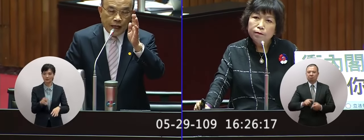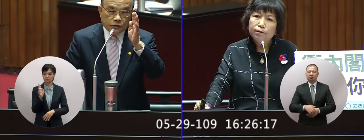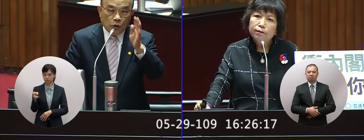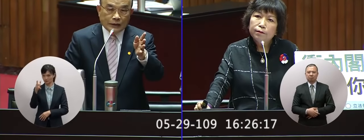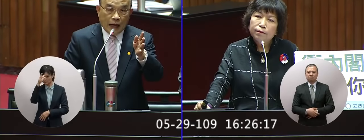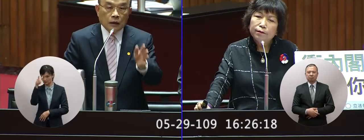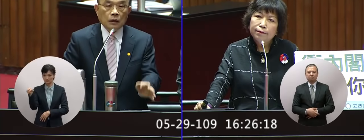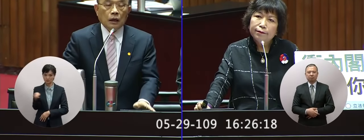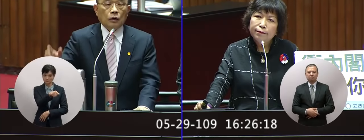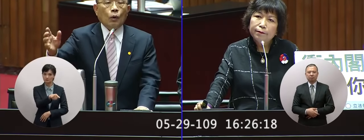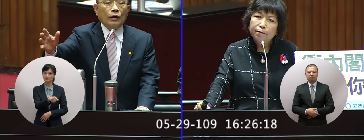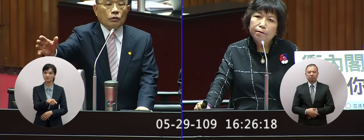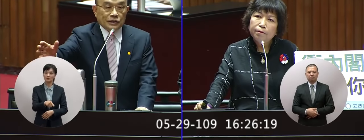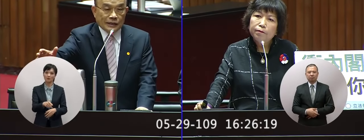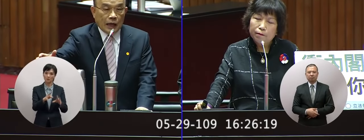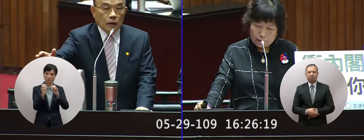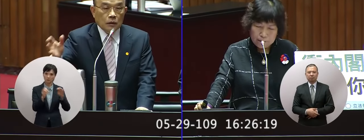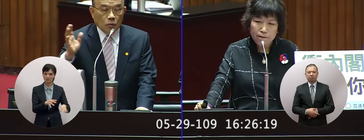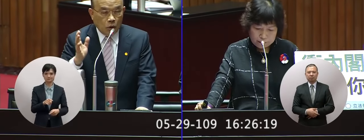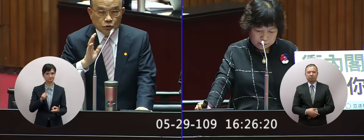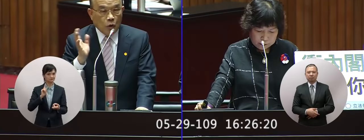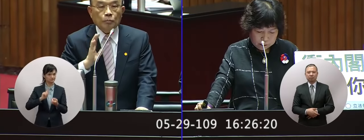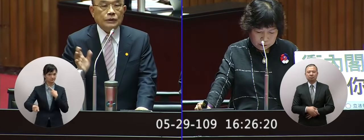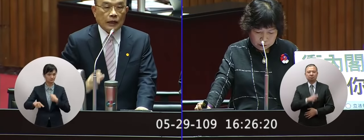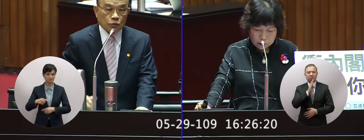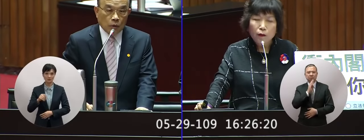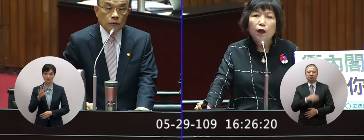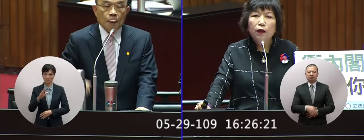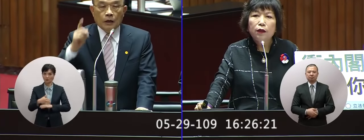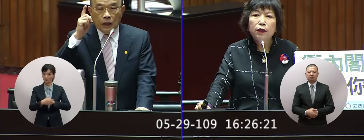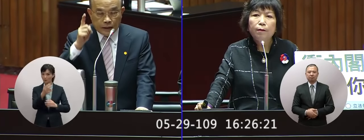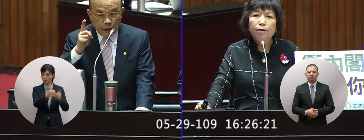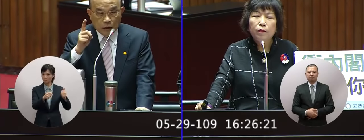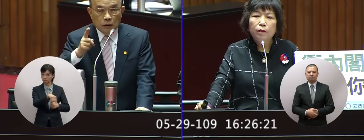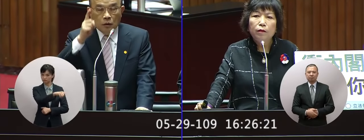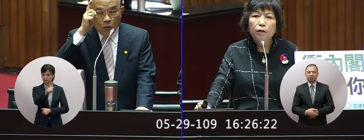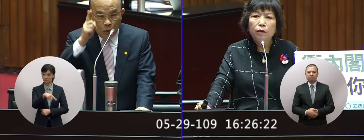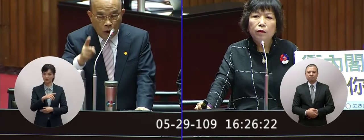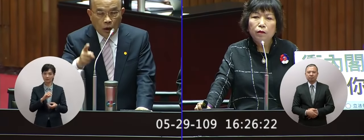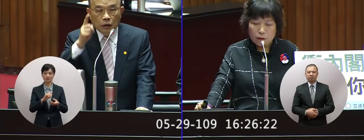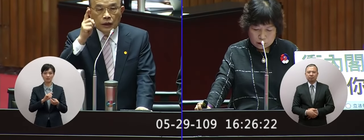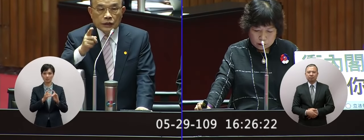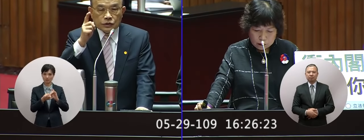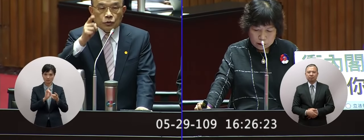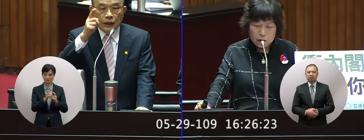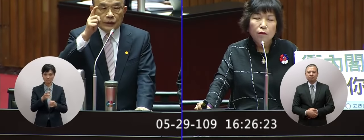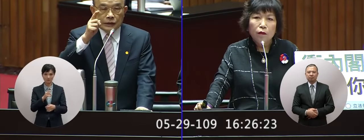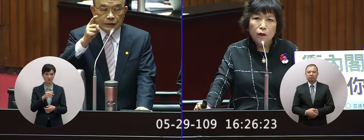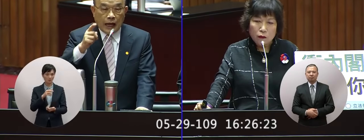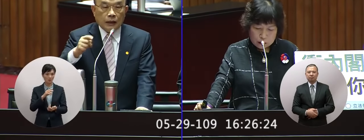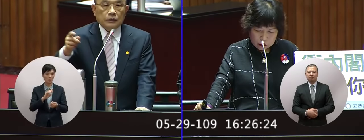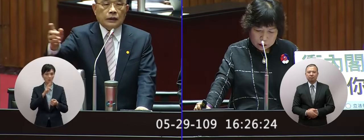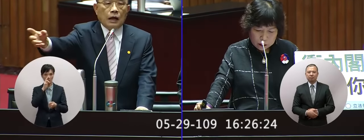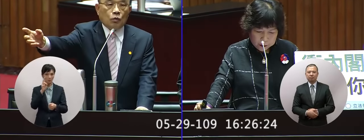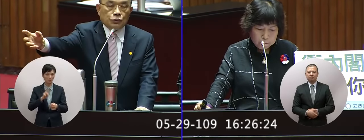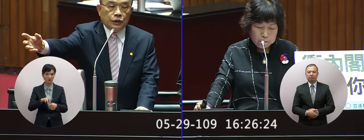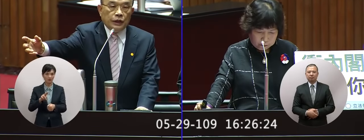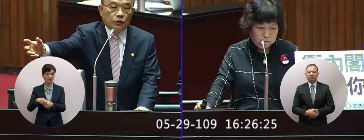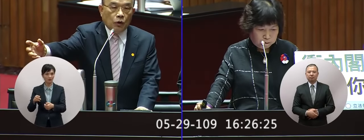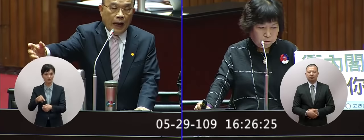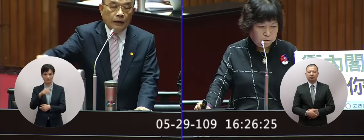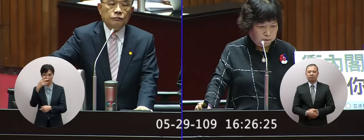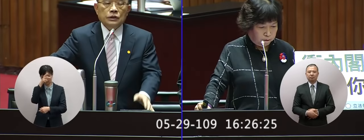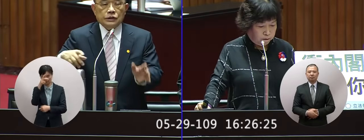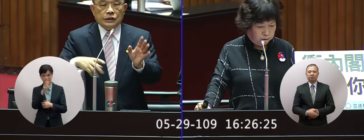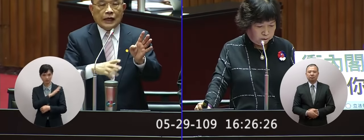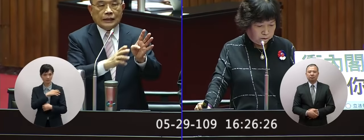有些首长啊乱用警察，我从不这样做。而且 我一直对于警察，你看过去一